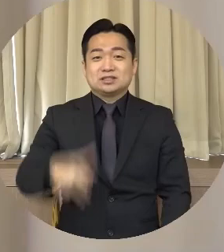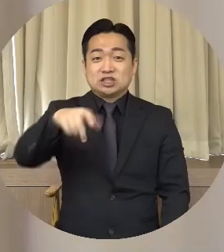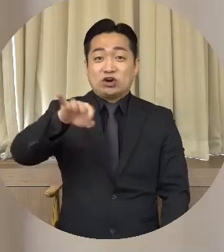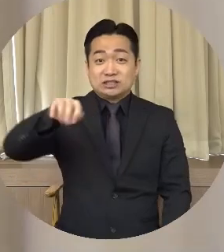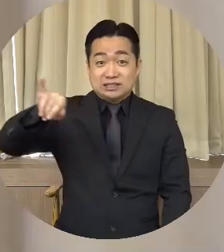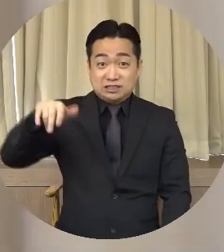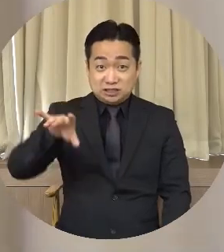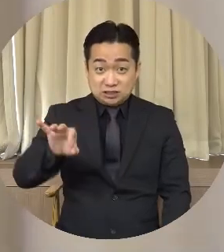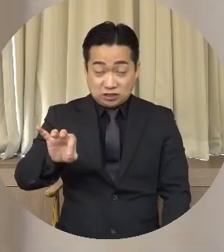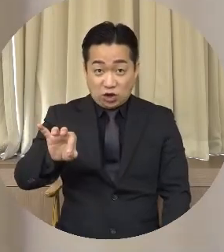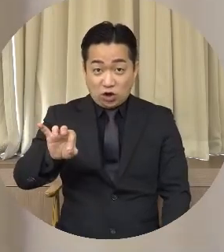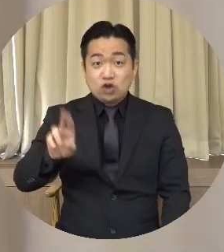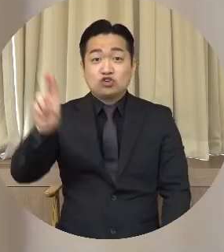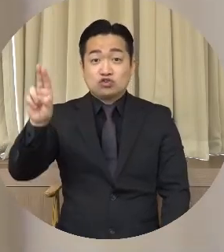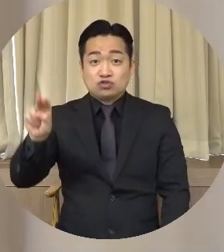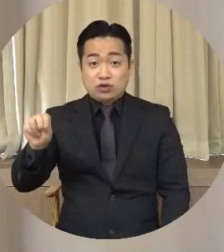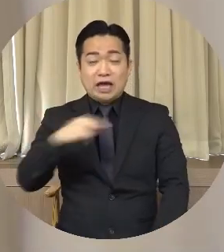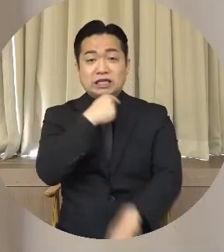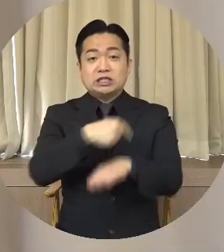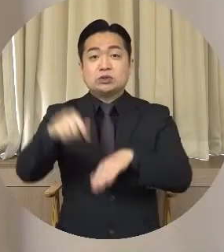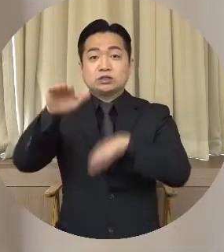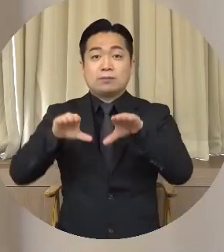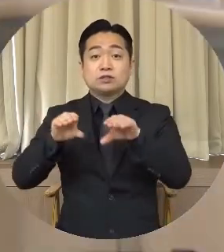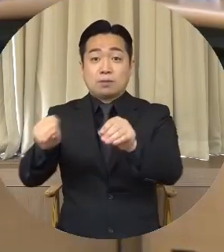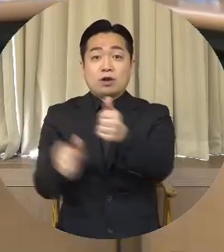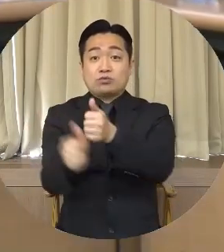정진성 유엔 인종차별 철폐위원회 위원님,